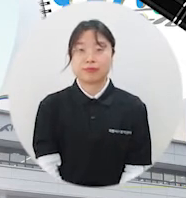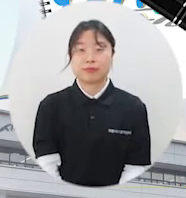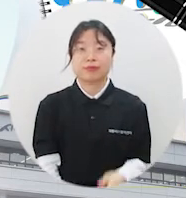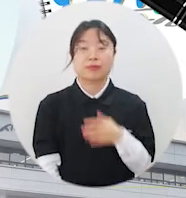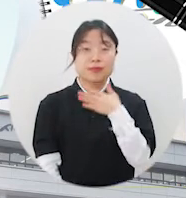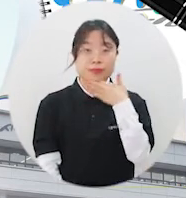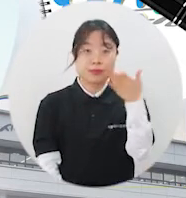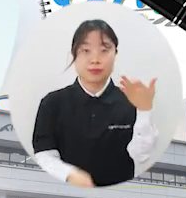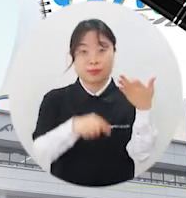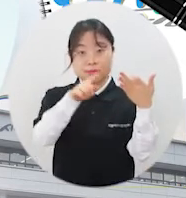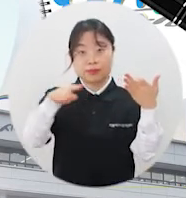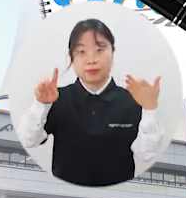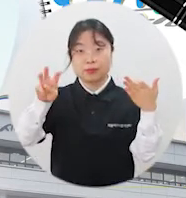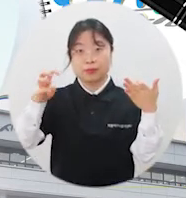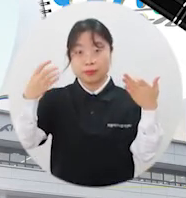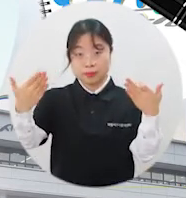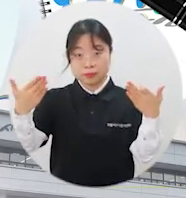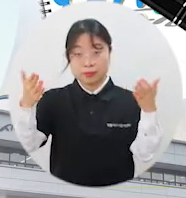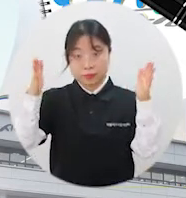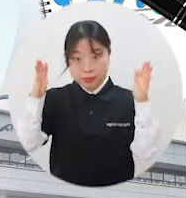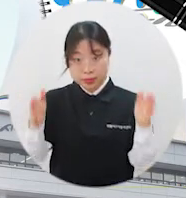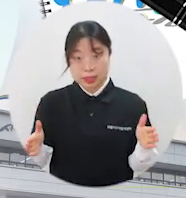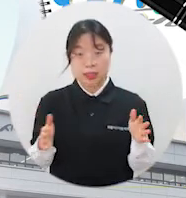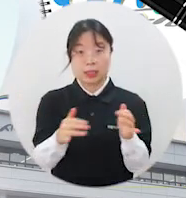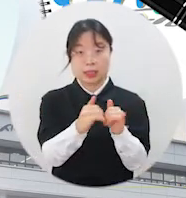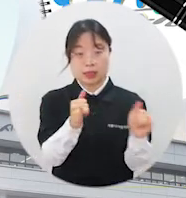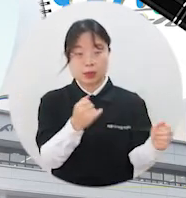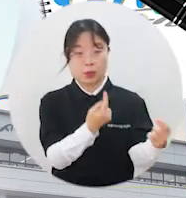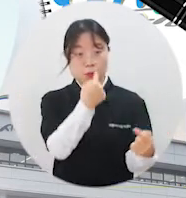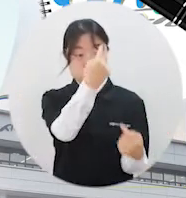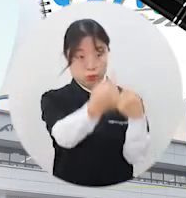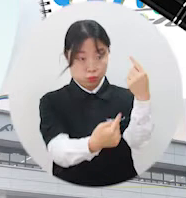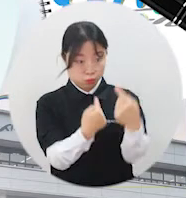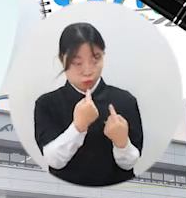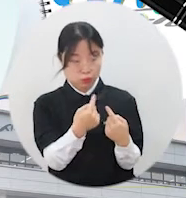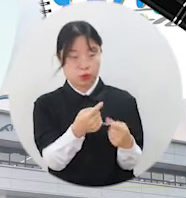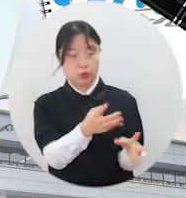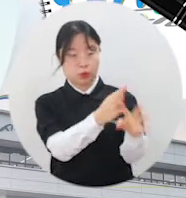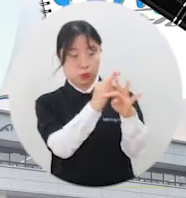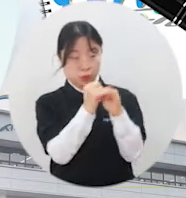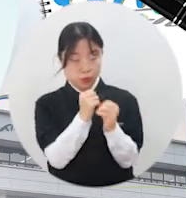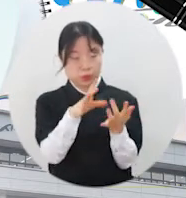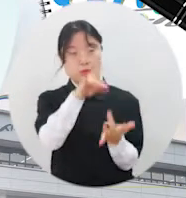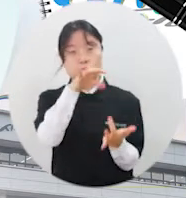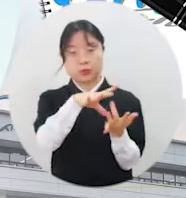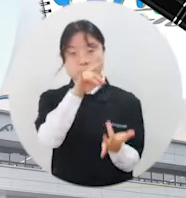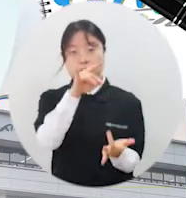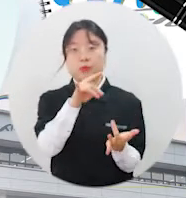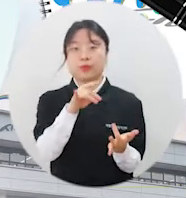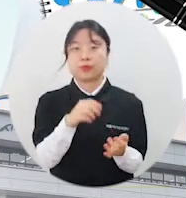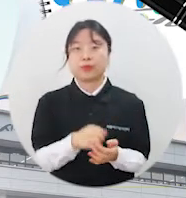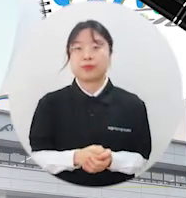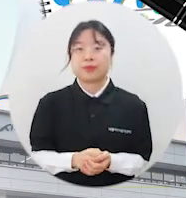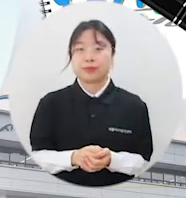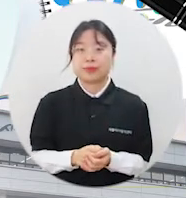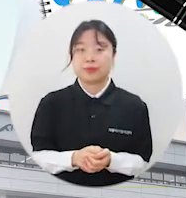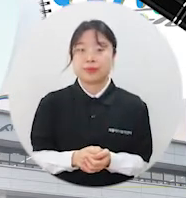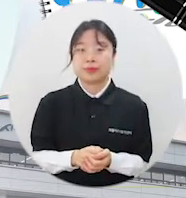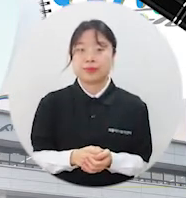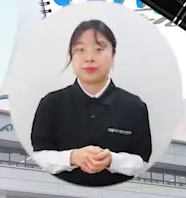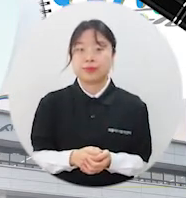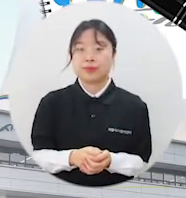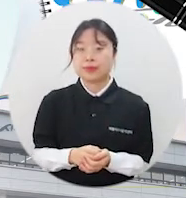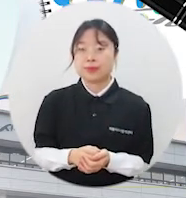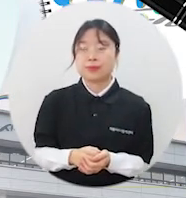만 19세부터 39세까지의 청년을 대상으로 모집 기간은 11월 2일부터 20일까지 의왕시청